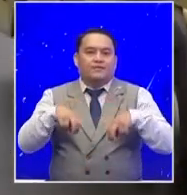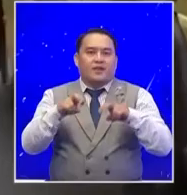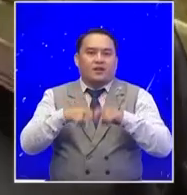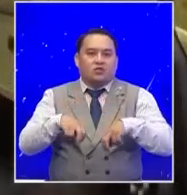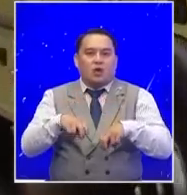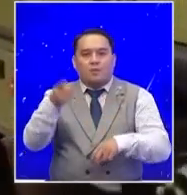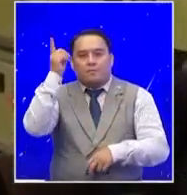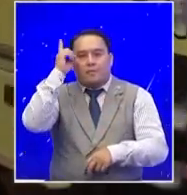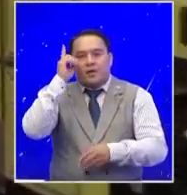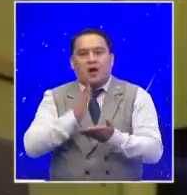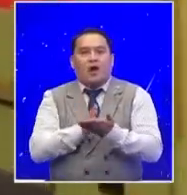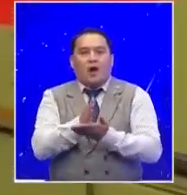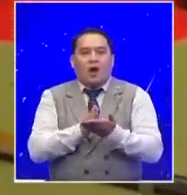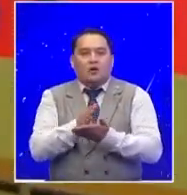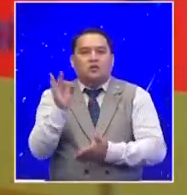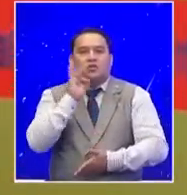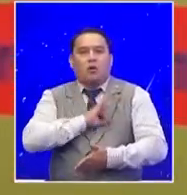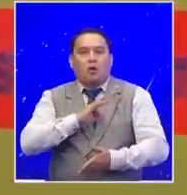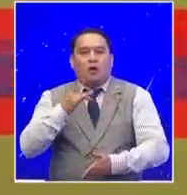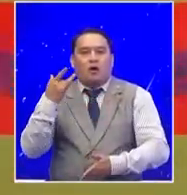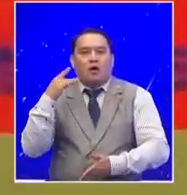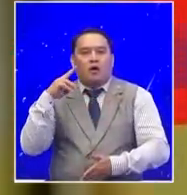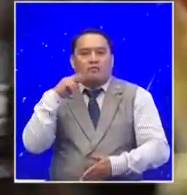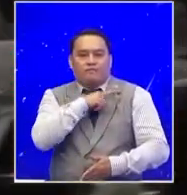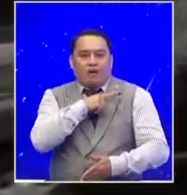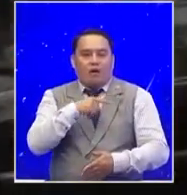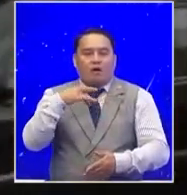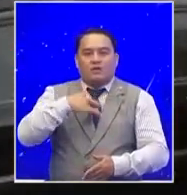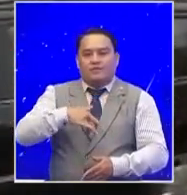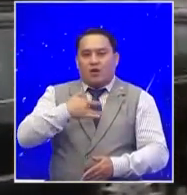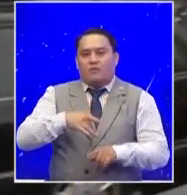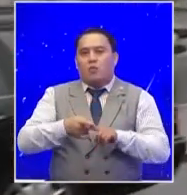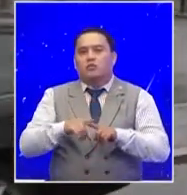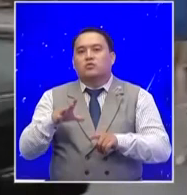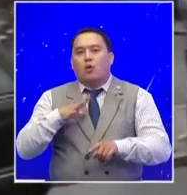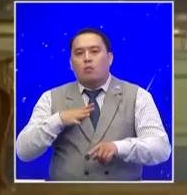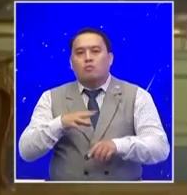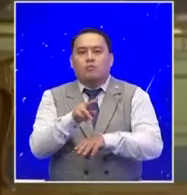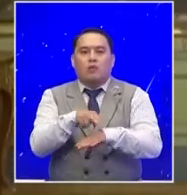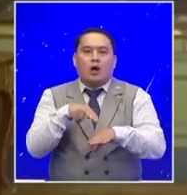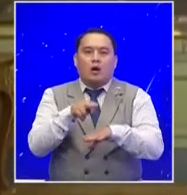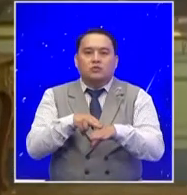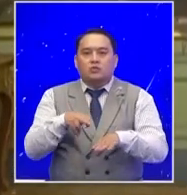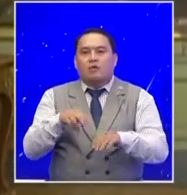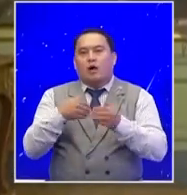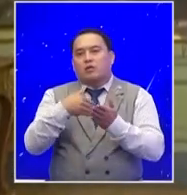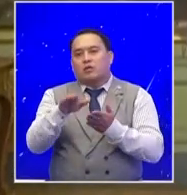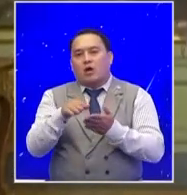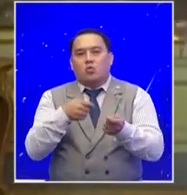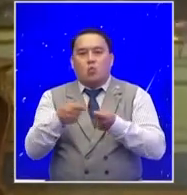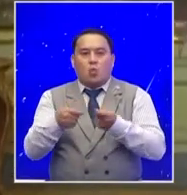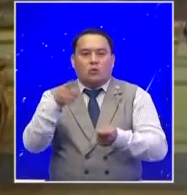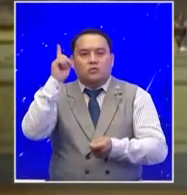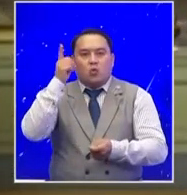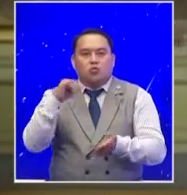этом немецкие политики говорят о применении отравляющих веществ как о факте. В российском медиа происходящее назвали отказом правительства